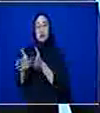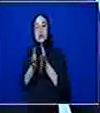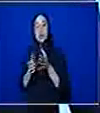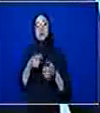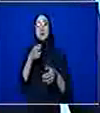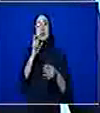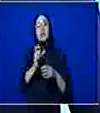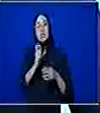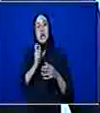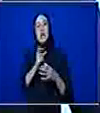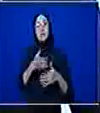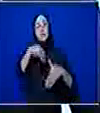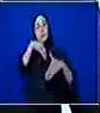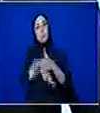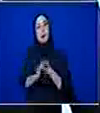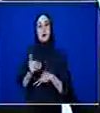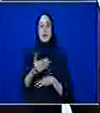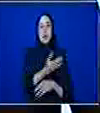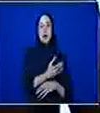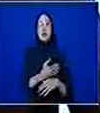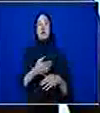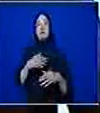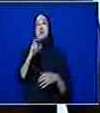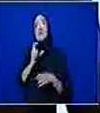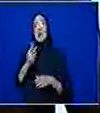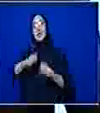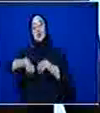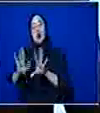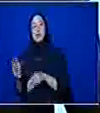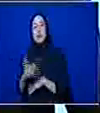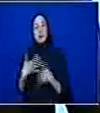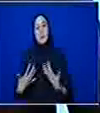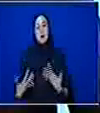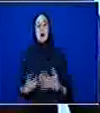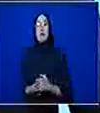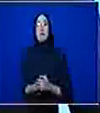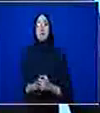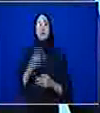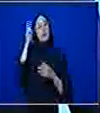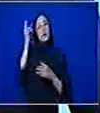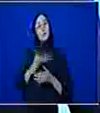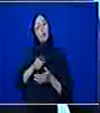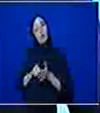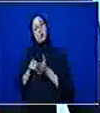sebagainya, dan kemudian pemasarannya dibantu oleh pemerintah. Jadi kita ingin